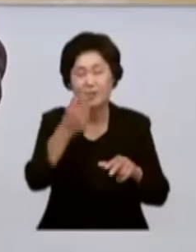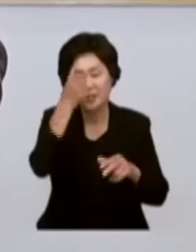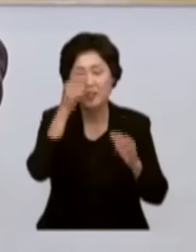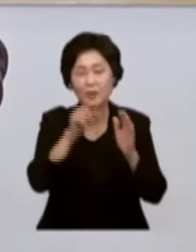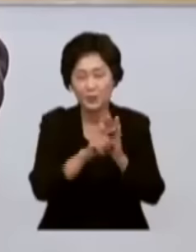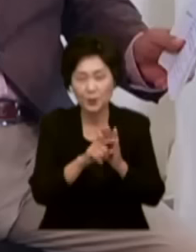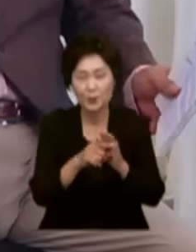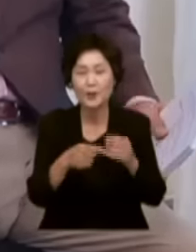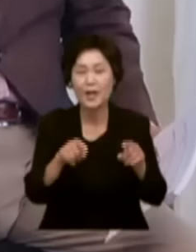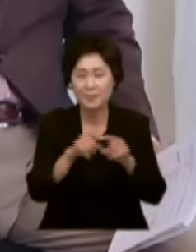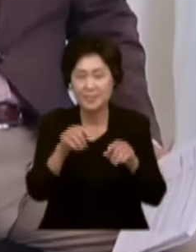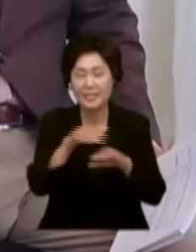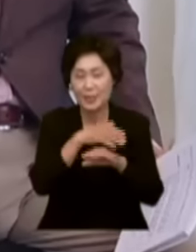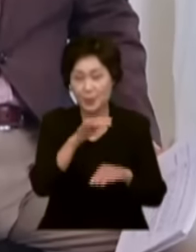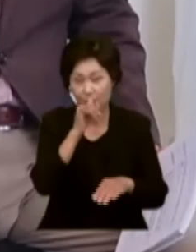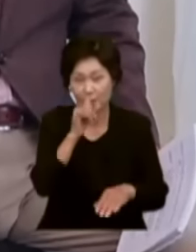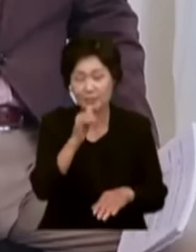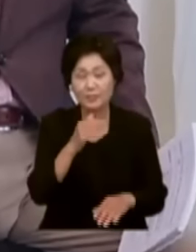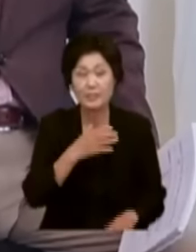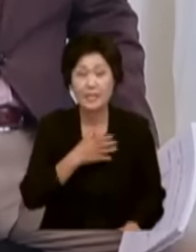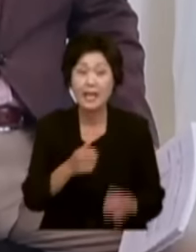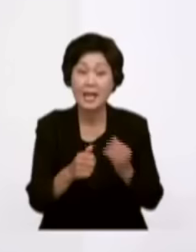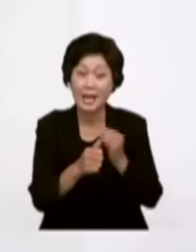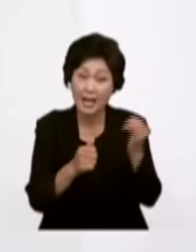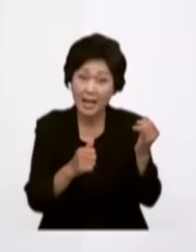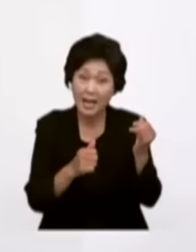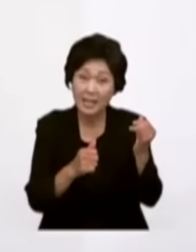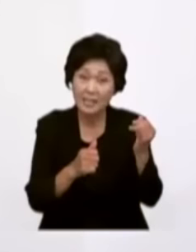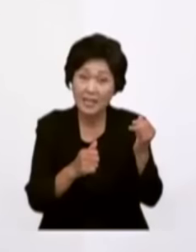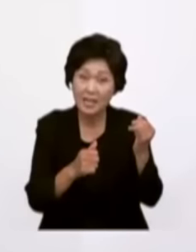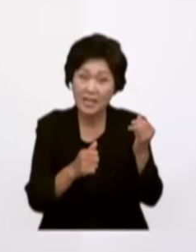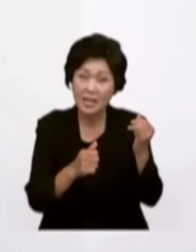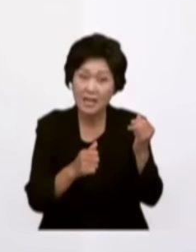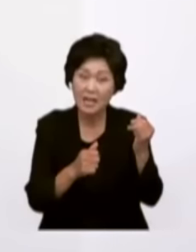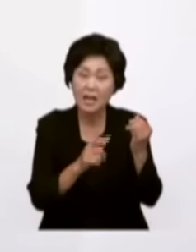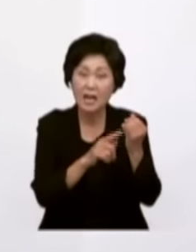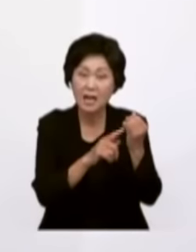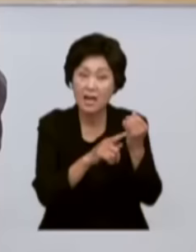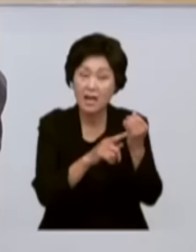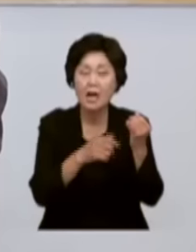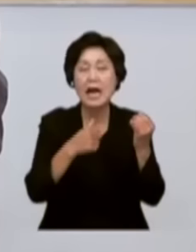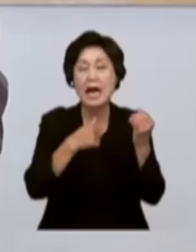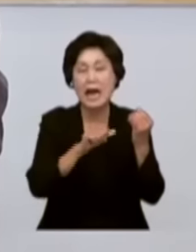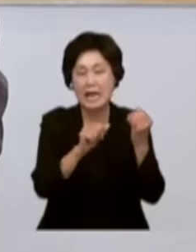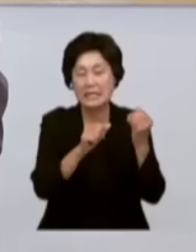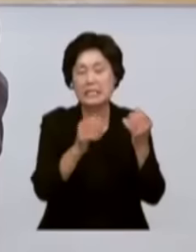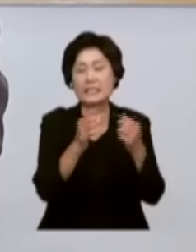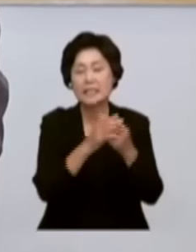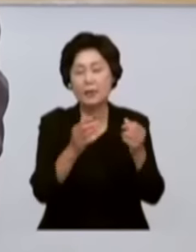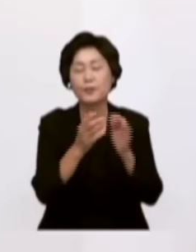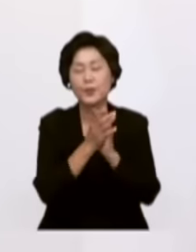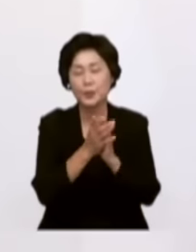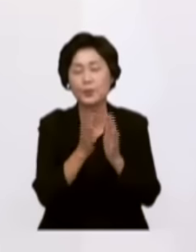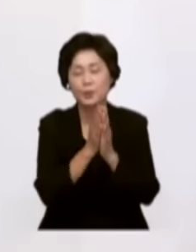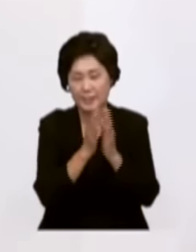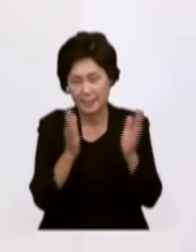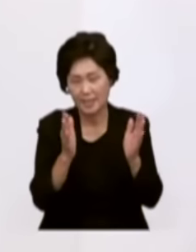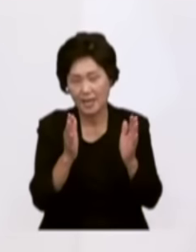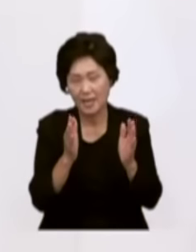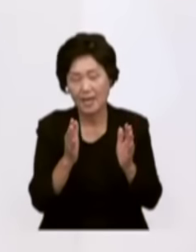화합이 돼요? 그러니까 이제 우리 아내가 아들 자식 때문에 기도를 하기 시작하더라고요 어떤 계기가 그러니까 예를 들면 있었어요?